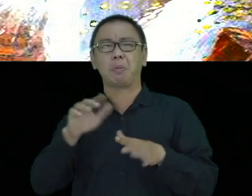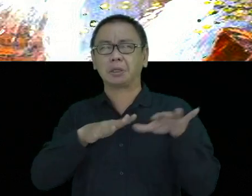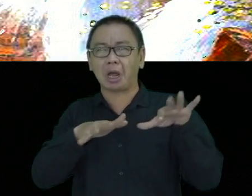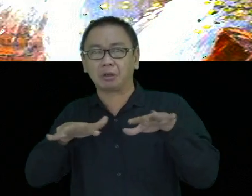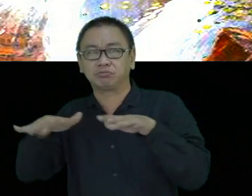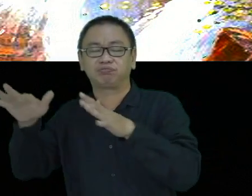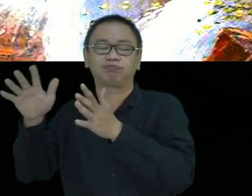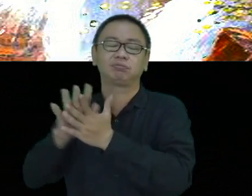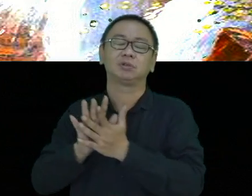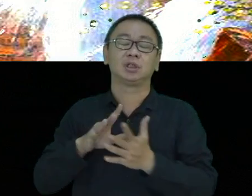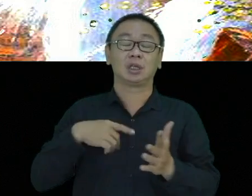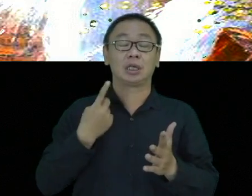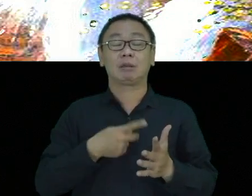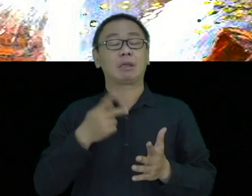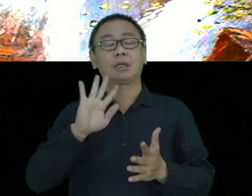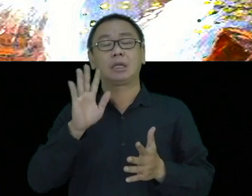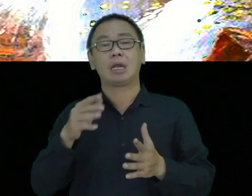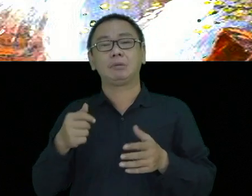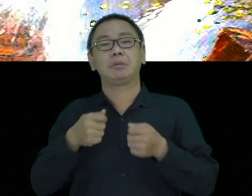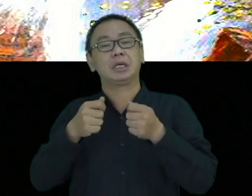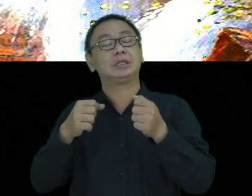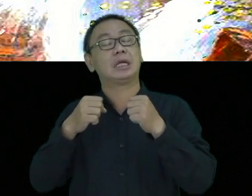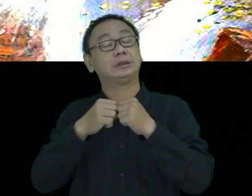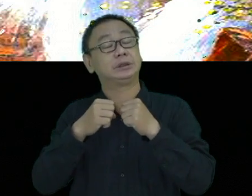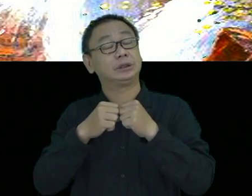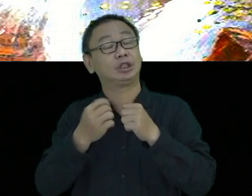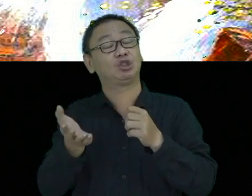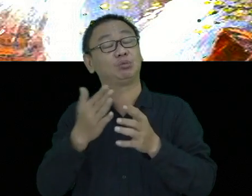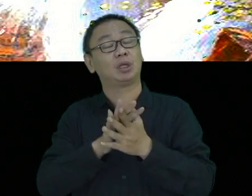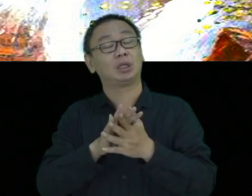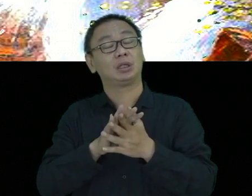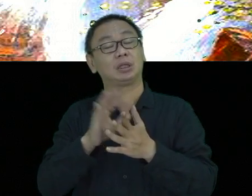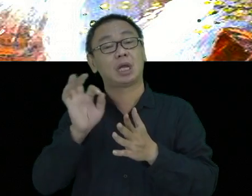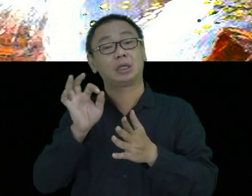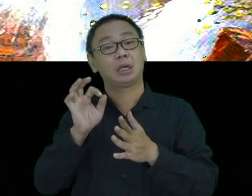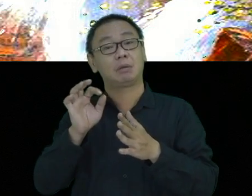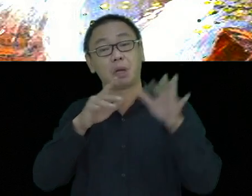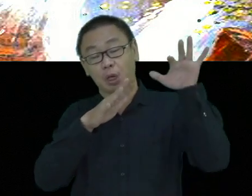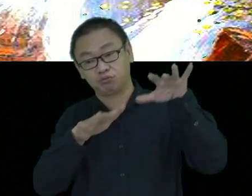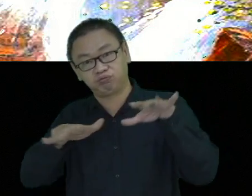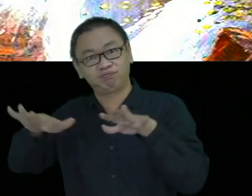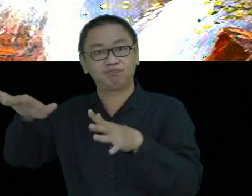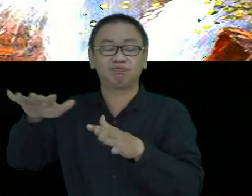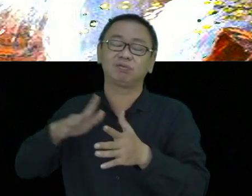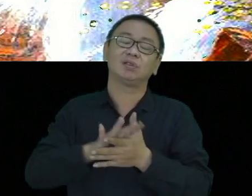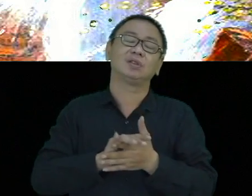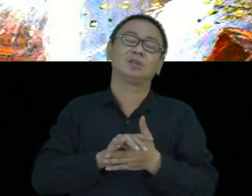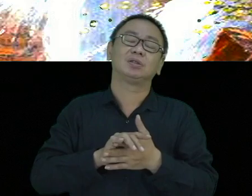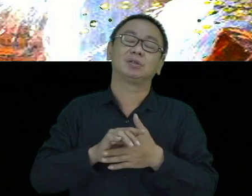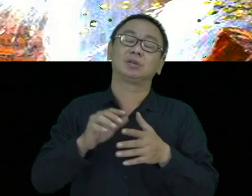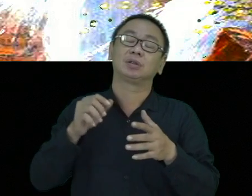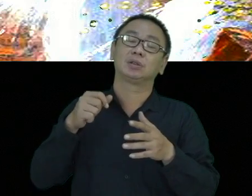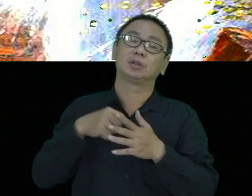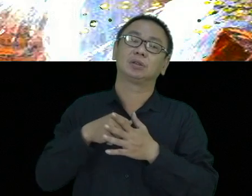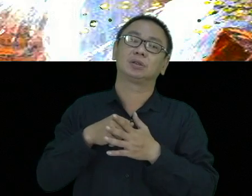Kita tidak dijanjikan kehidupan tanpa badai. Kejahatan selalu hadir dan diwakili oleh gambar binatang tadi itu.